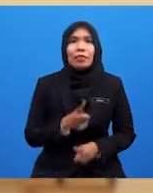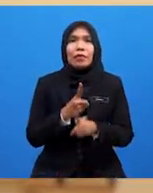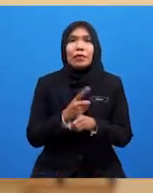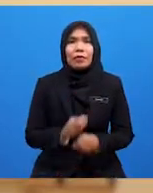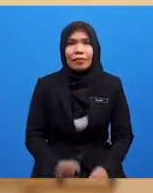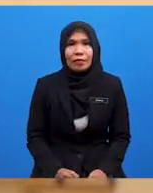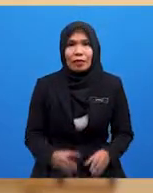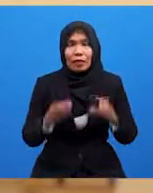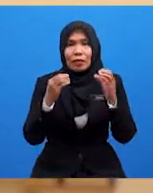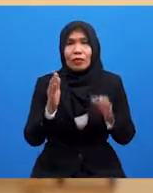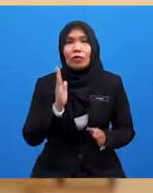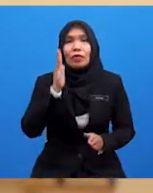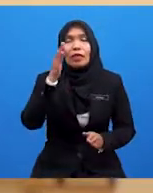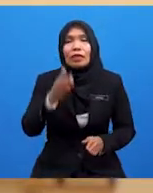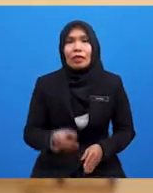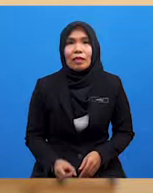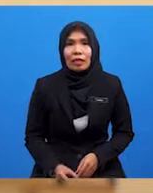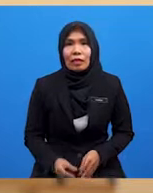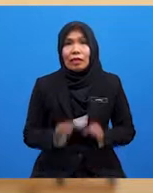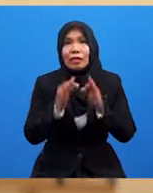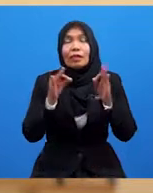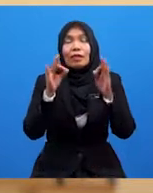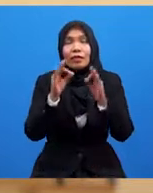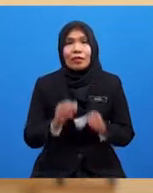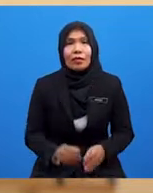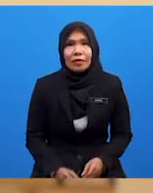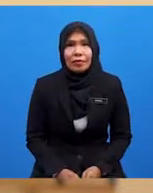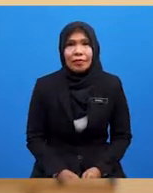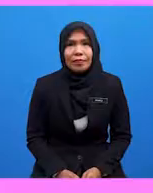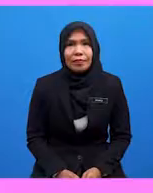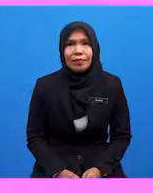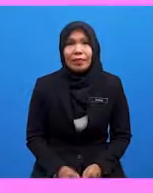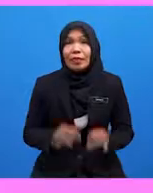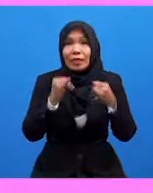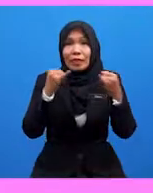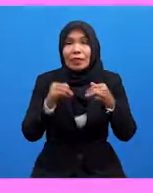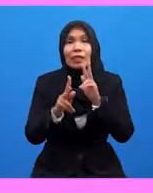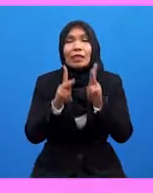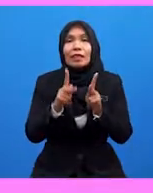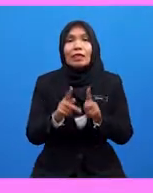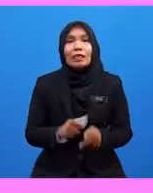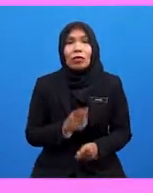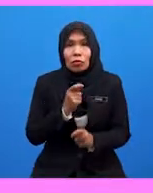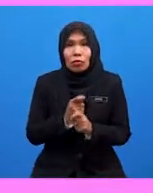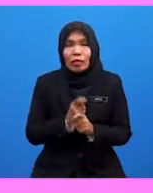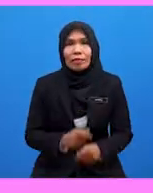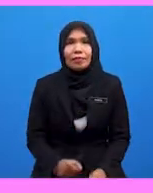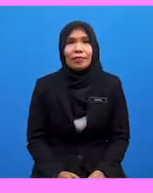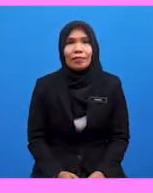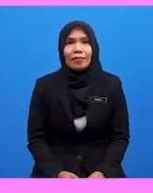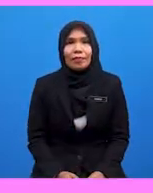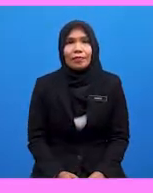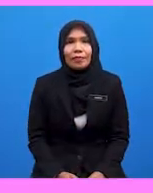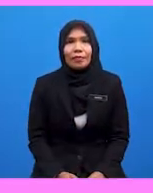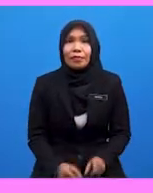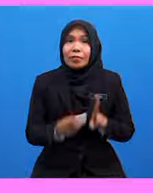menghuraikan jenis-jenis kata tugas mengikut kelompok yang telah disenaraikan. Baiklah, cikgu akan menjelaskan kata